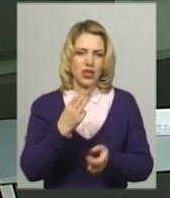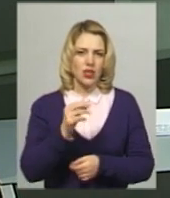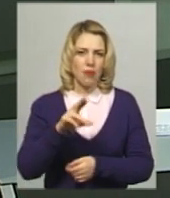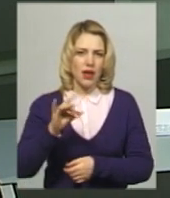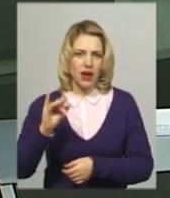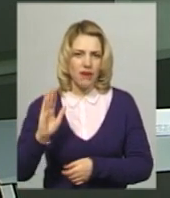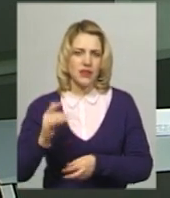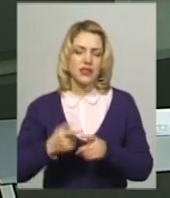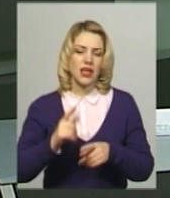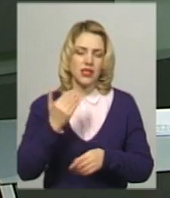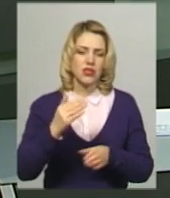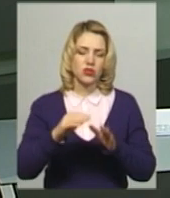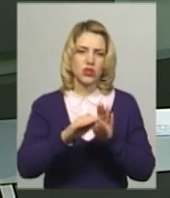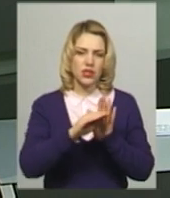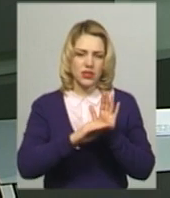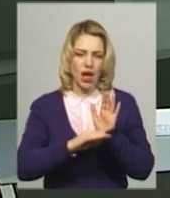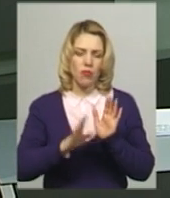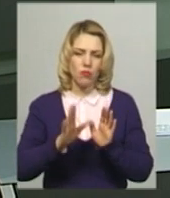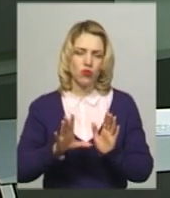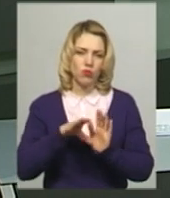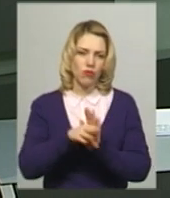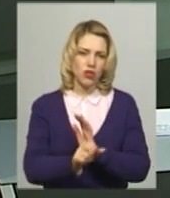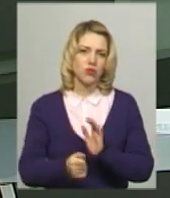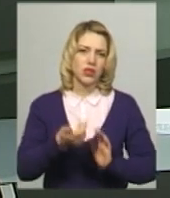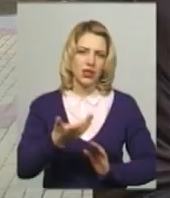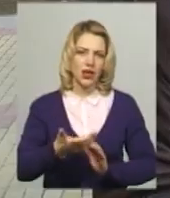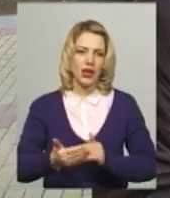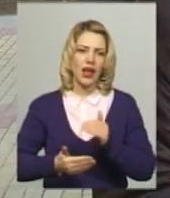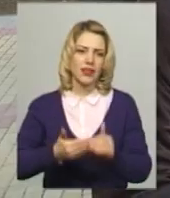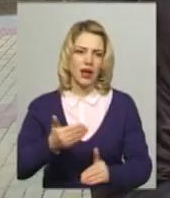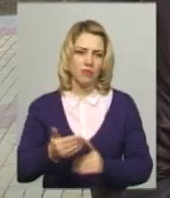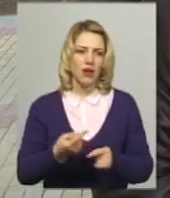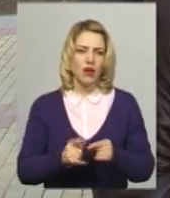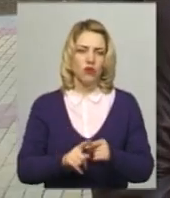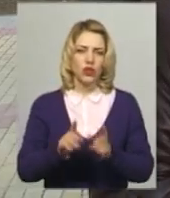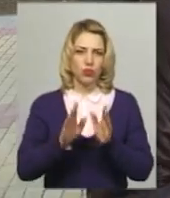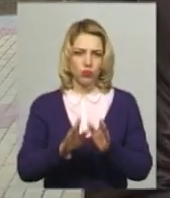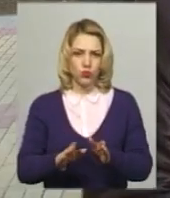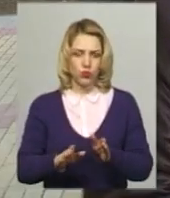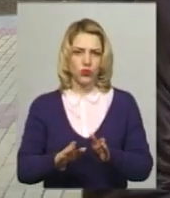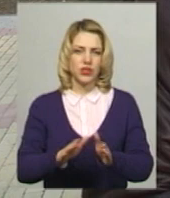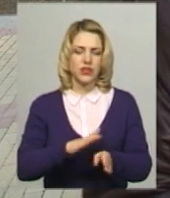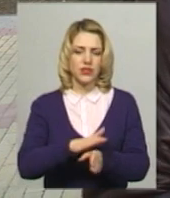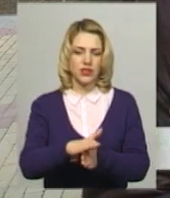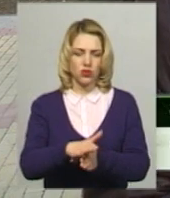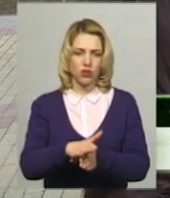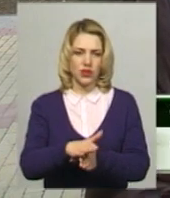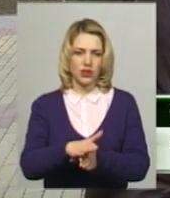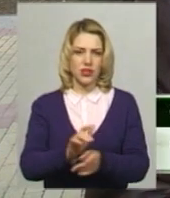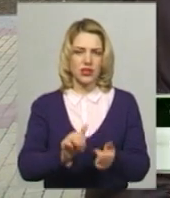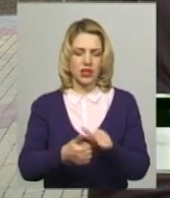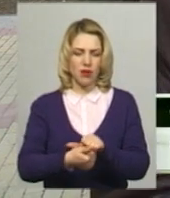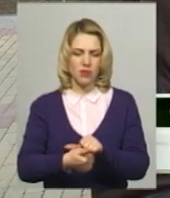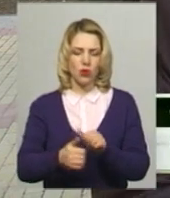його словами, систему впроваджуватимуть у кілька етапів. Вони будуть здійснювати там заміну